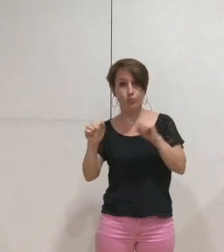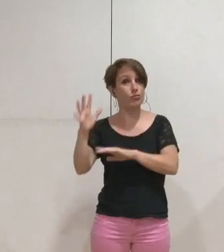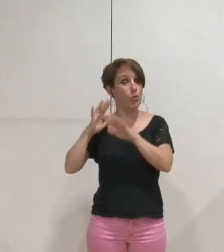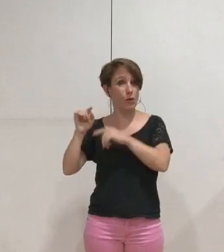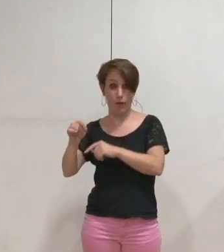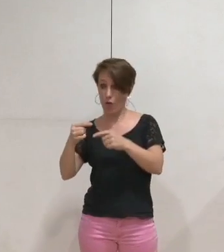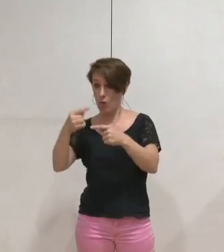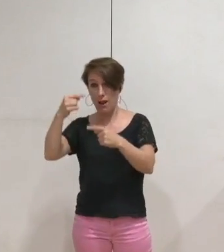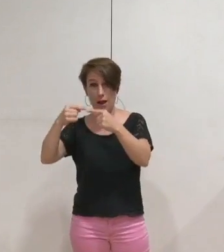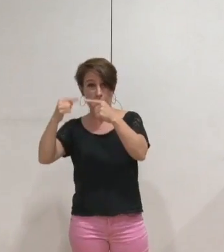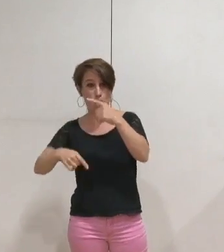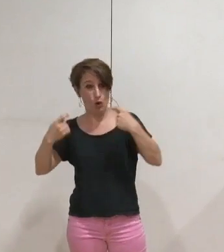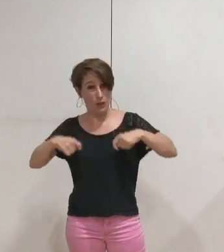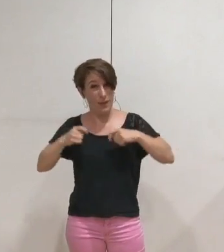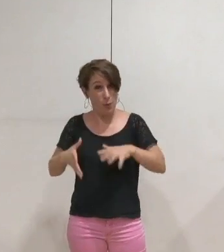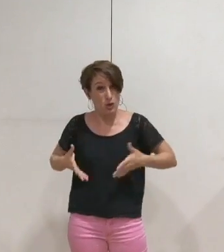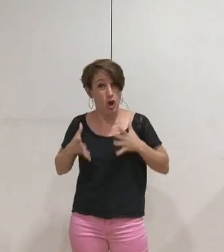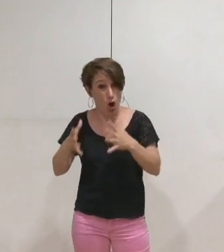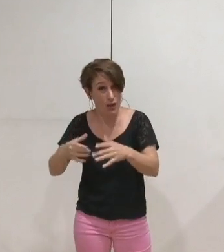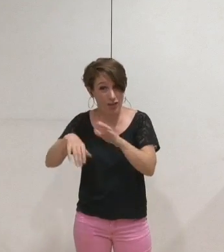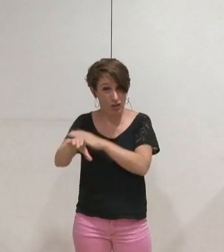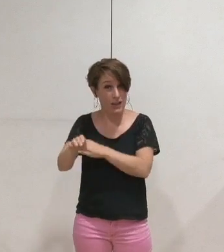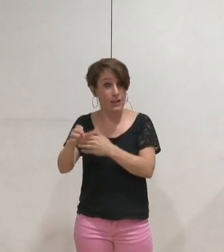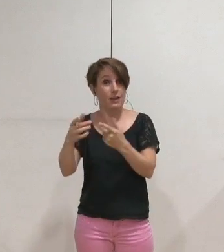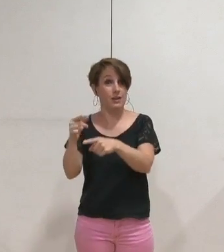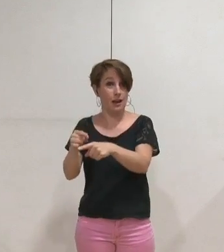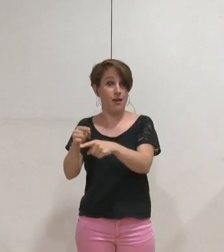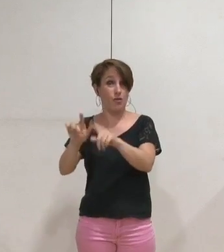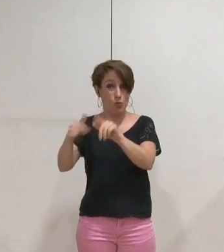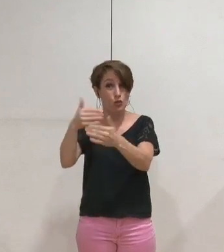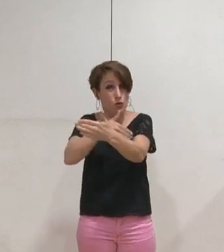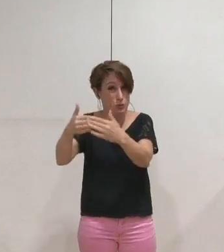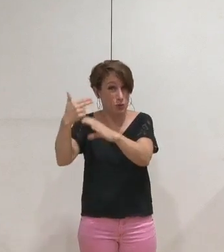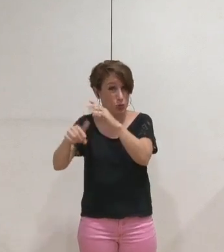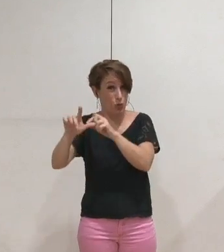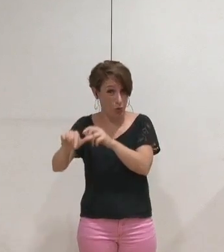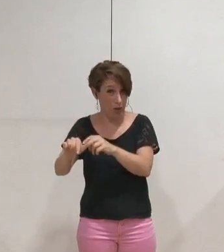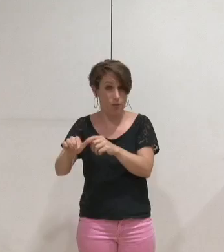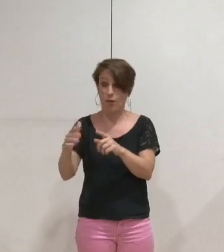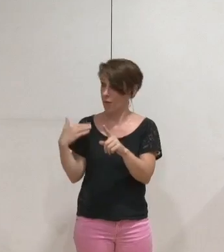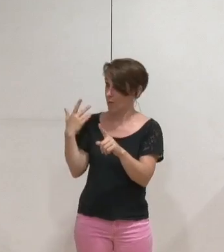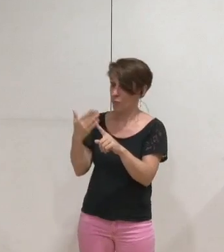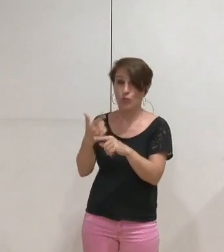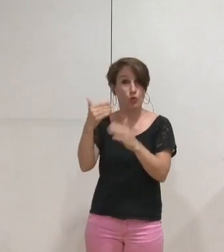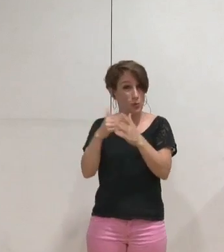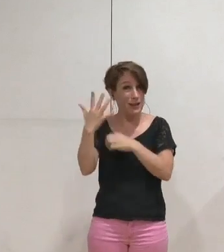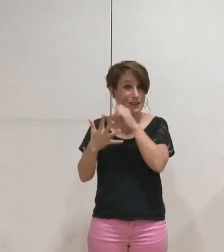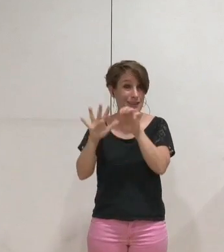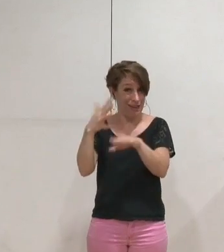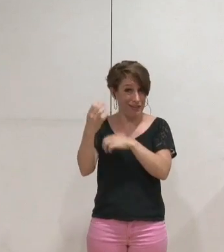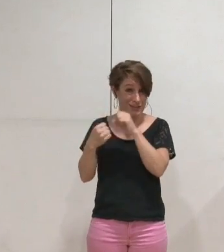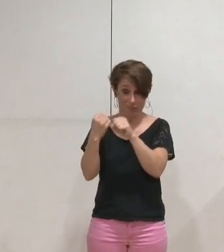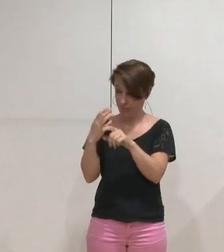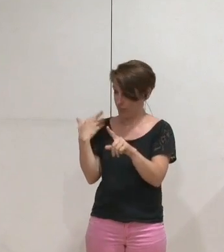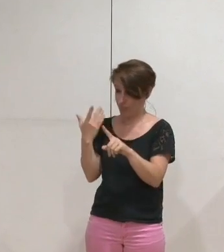million d'euros de dépenses engagées et non mandaté quant au solde des restes réalisés pour l'année 2015 et nous y sommes il était déjà